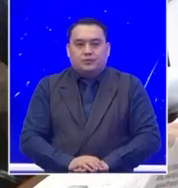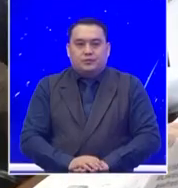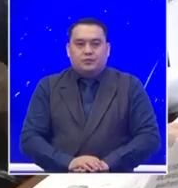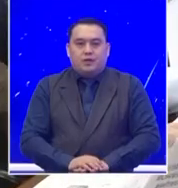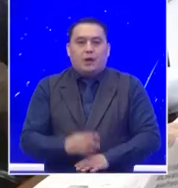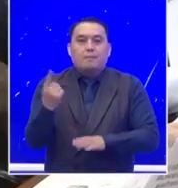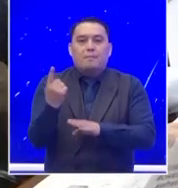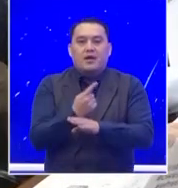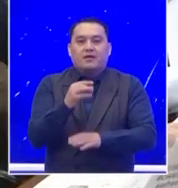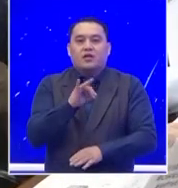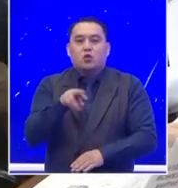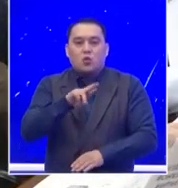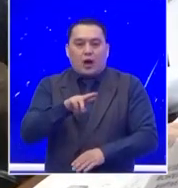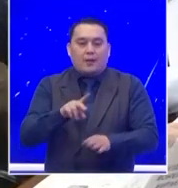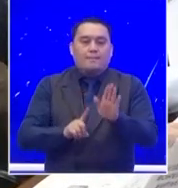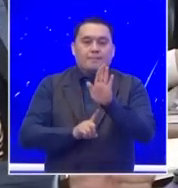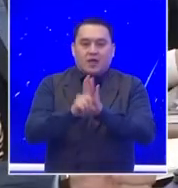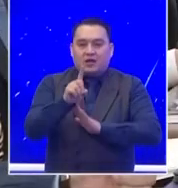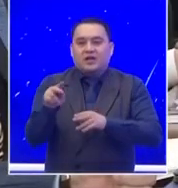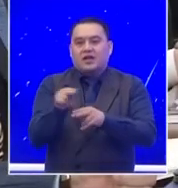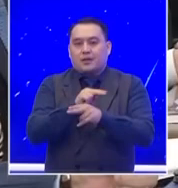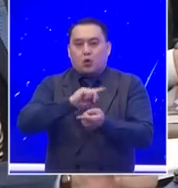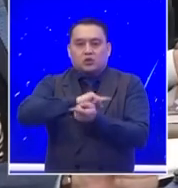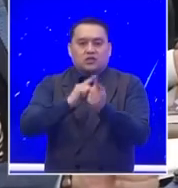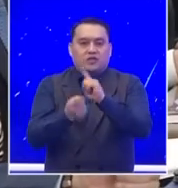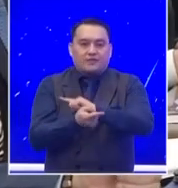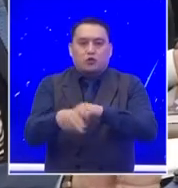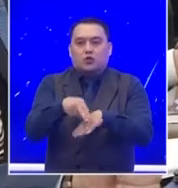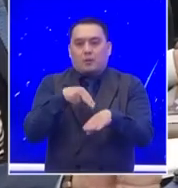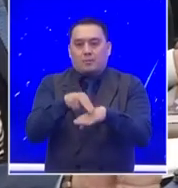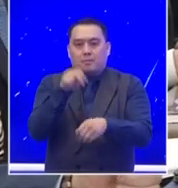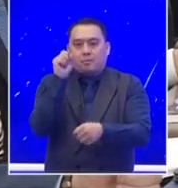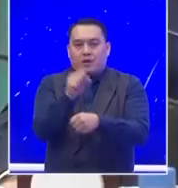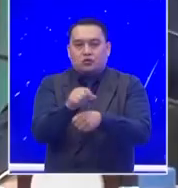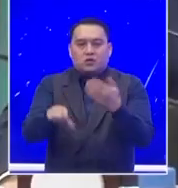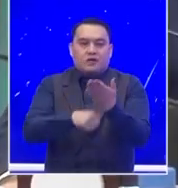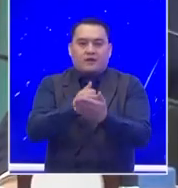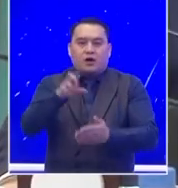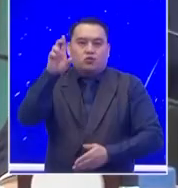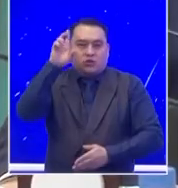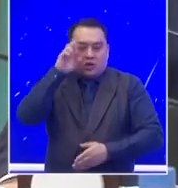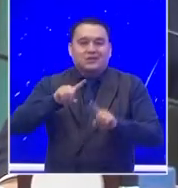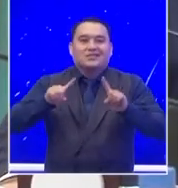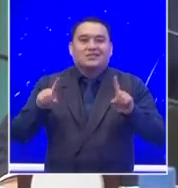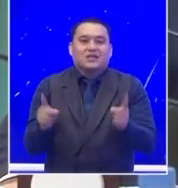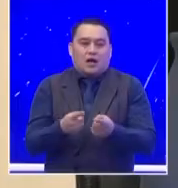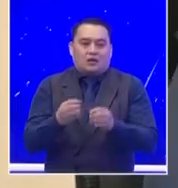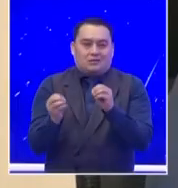С 1 июля прошлого года началась капитальная реформа сферы МВД по поручению главы государства. Сокращено